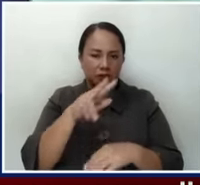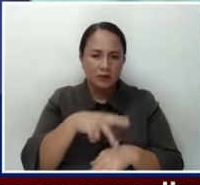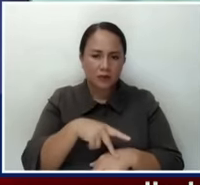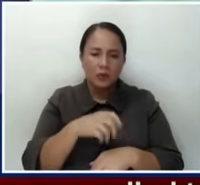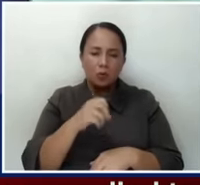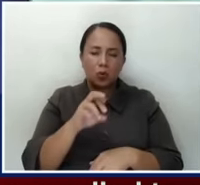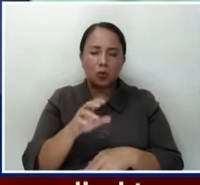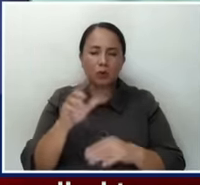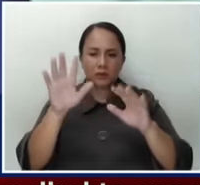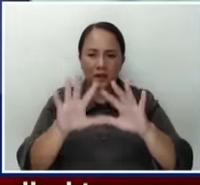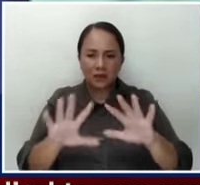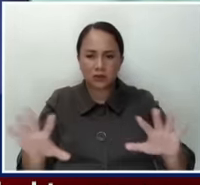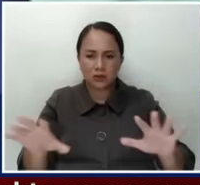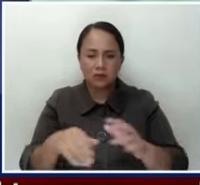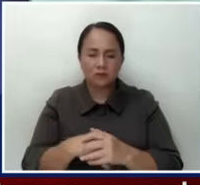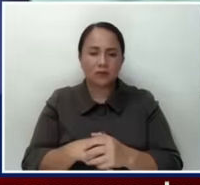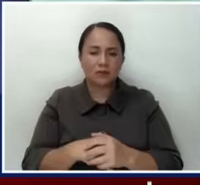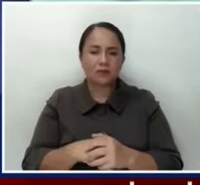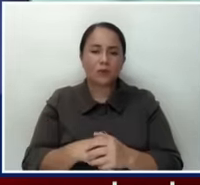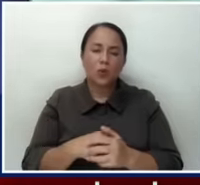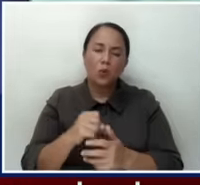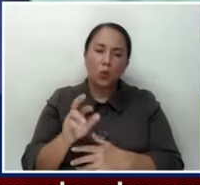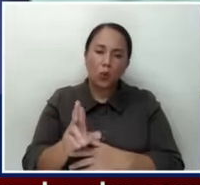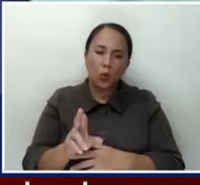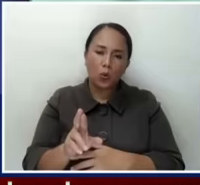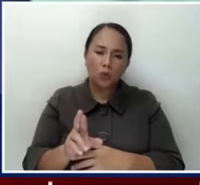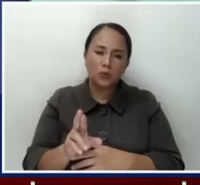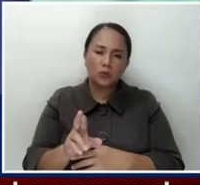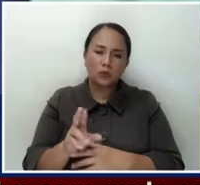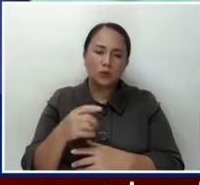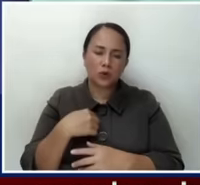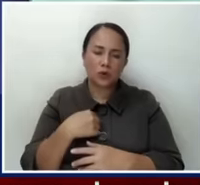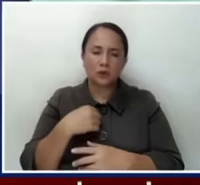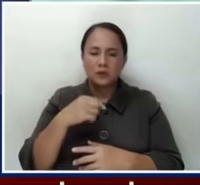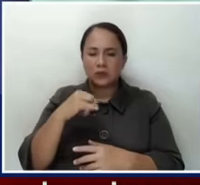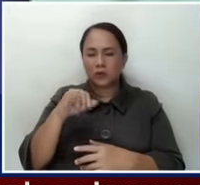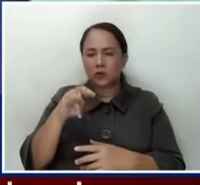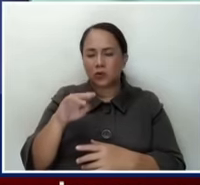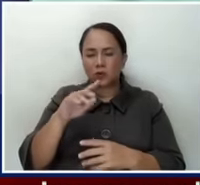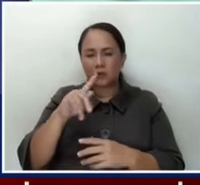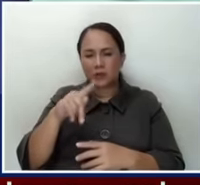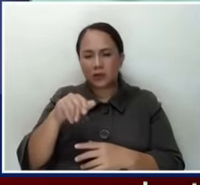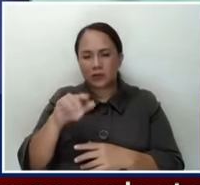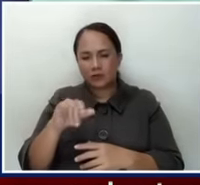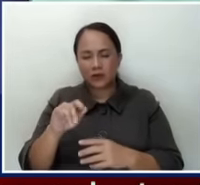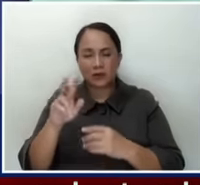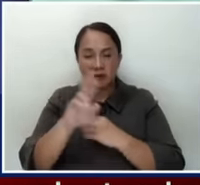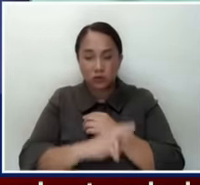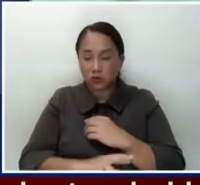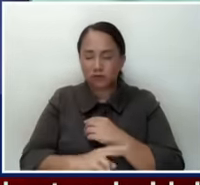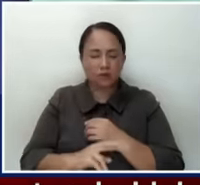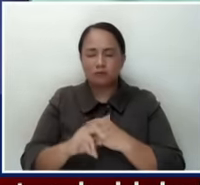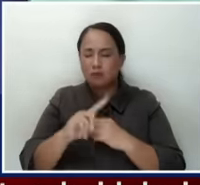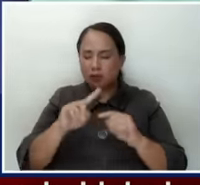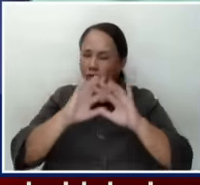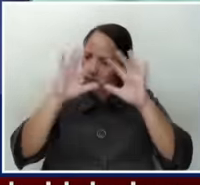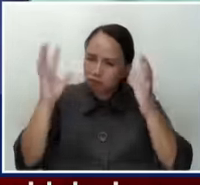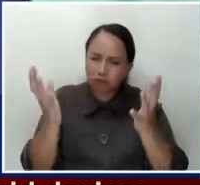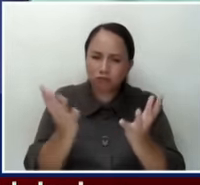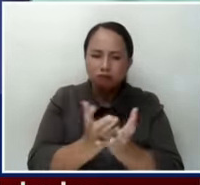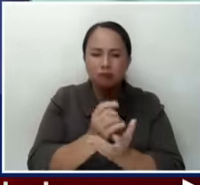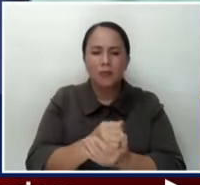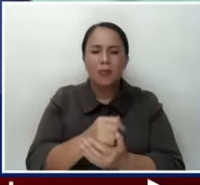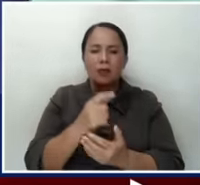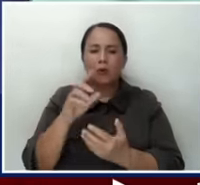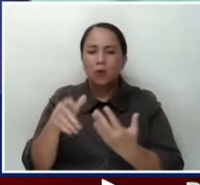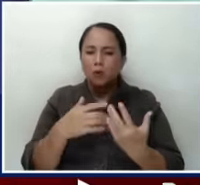ASEAN or of Indo-Pacific region, but the entire world. And that's why it is all in all our